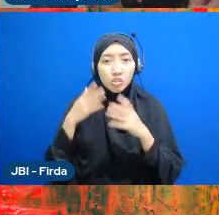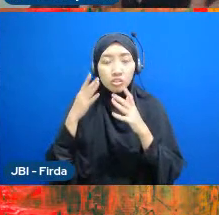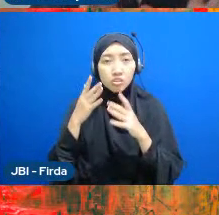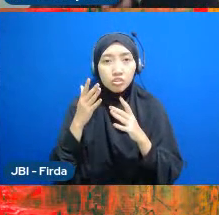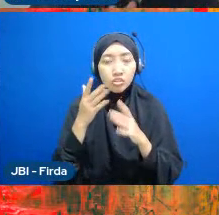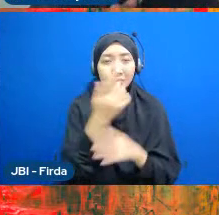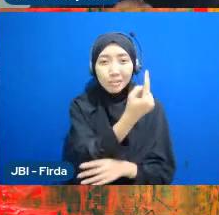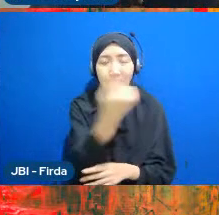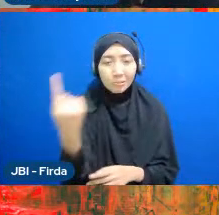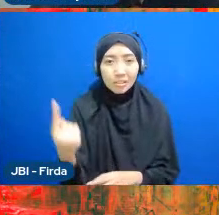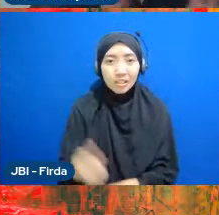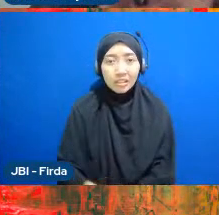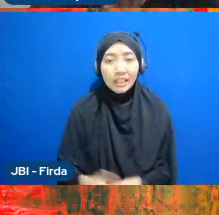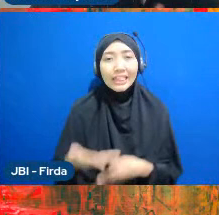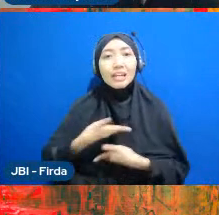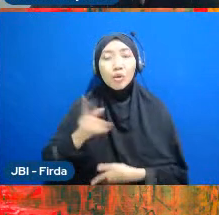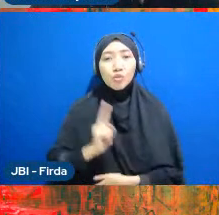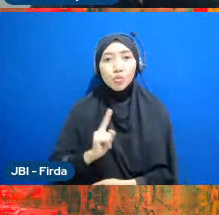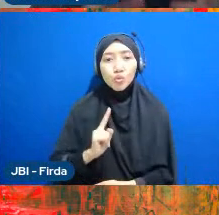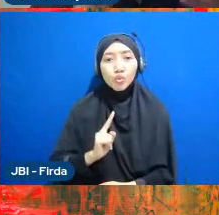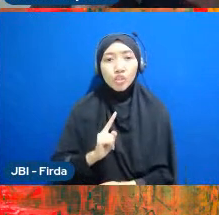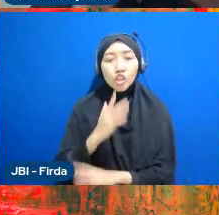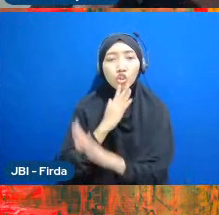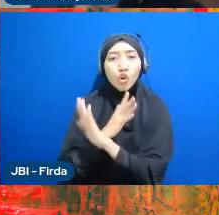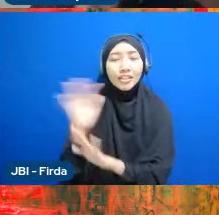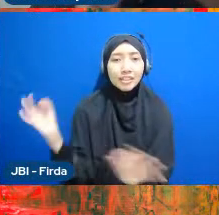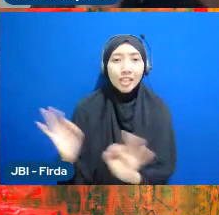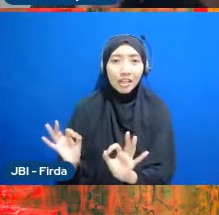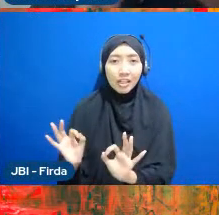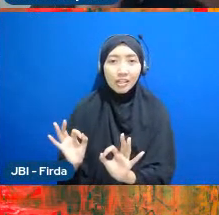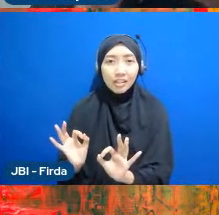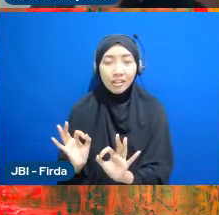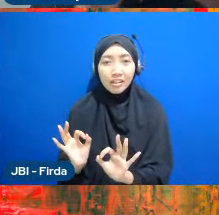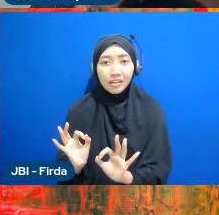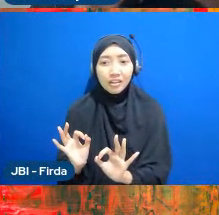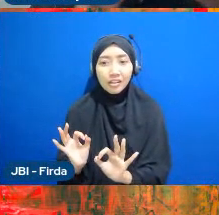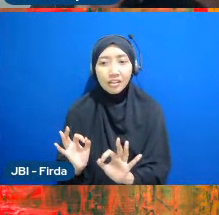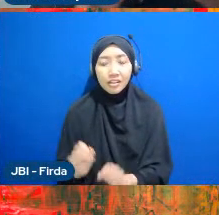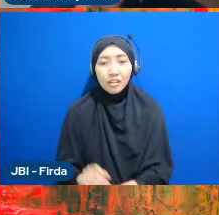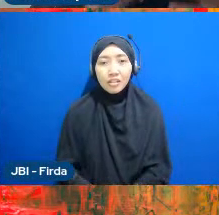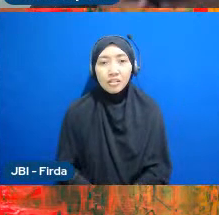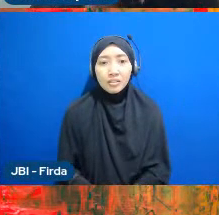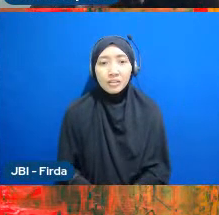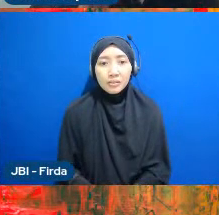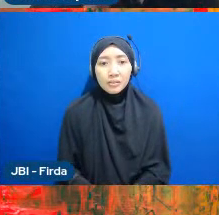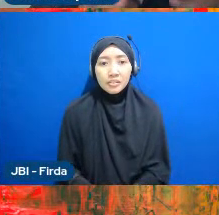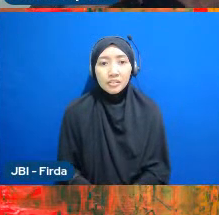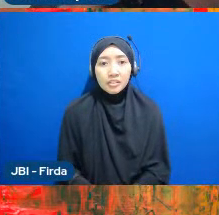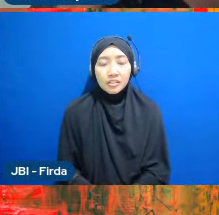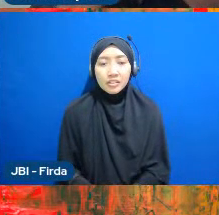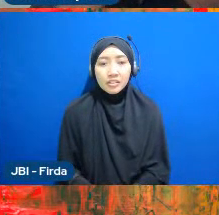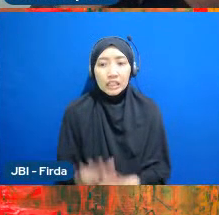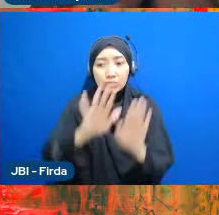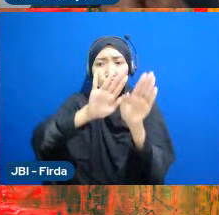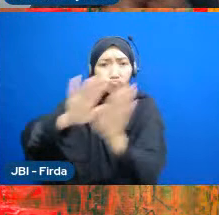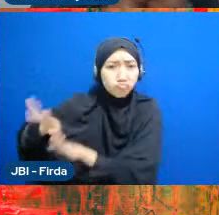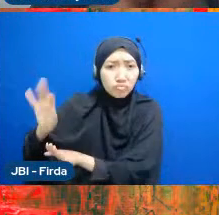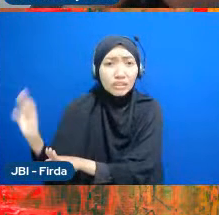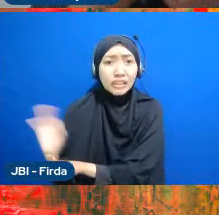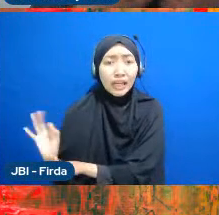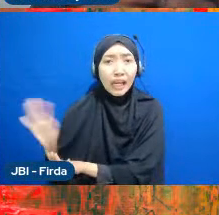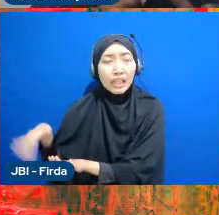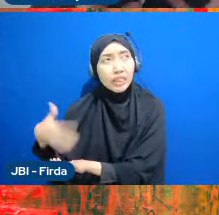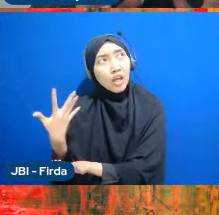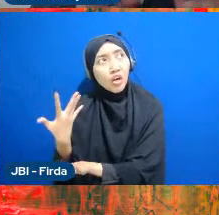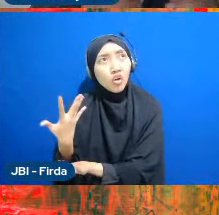Terima dulu itu, gitu. Jangan ditolak. Jangan dinafikan atau di apa ya,